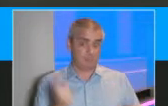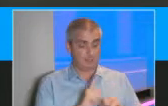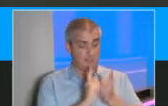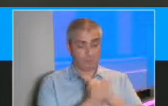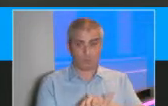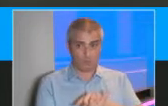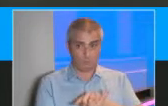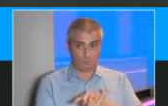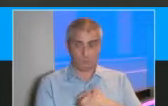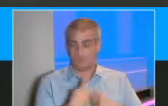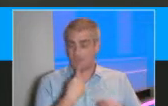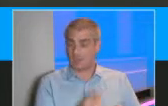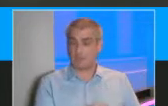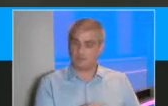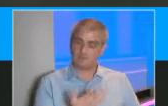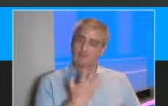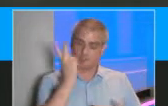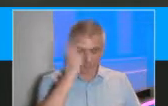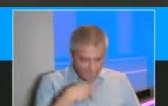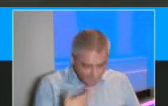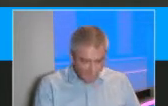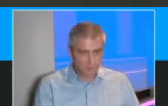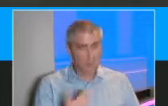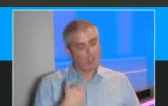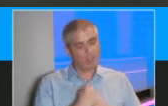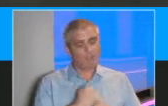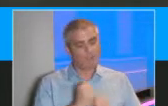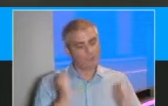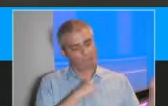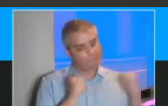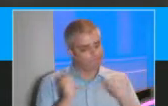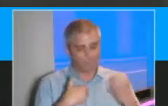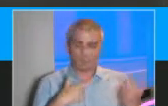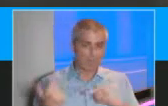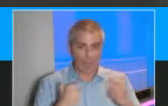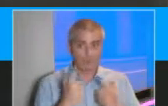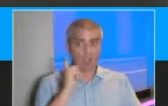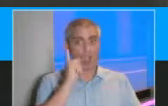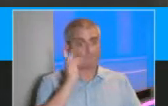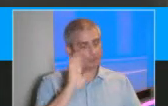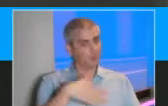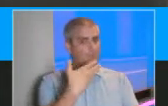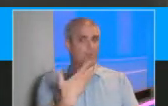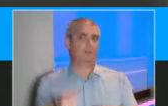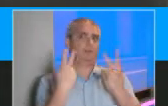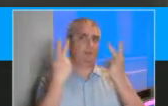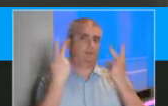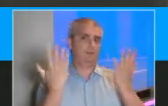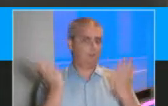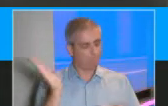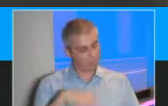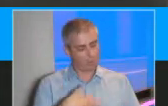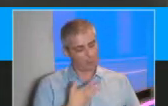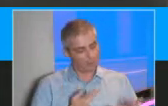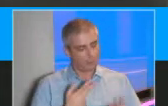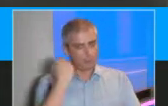במקום להגיד, הבנו, עשינו את הכיפוף הידיים, נלחמנו, אבל יש מדינה לפני הכל, ובואו